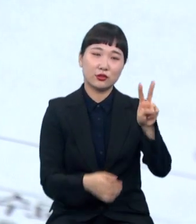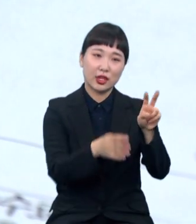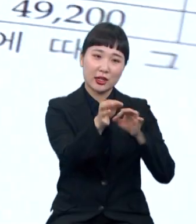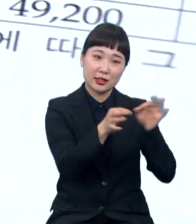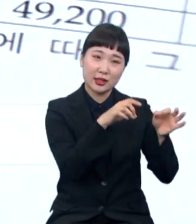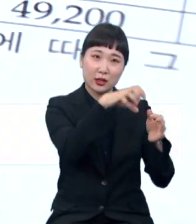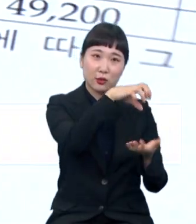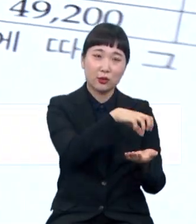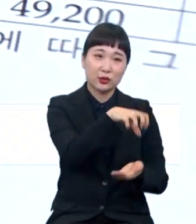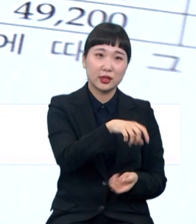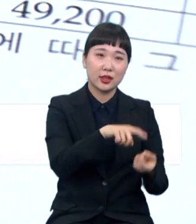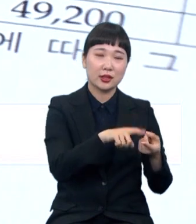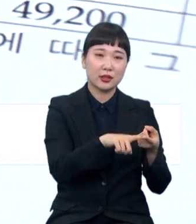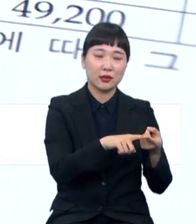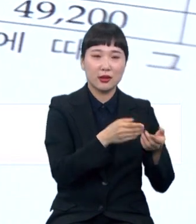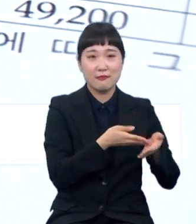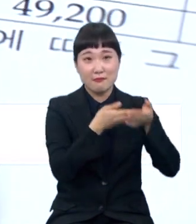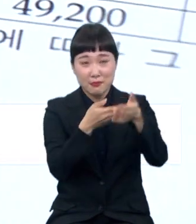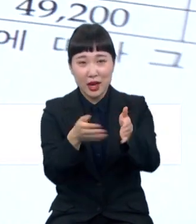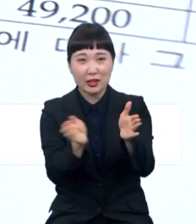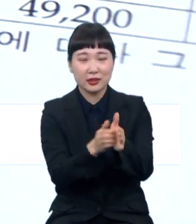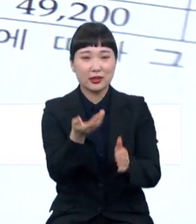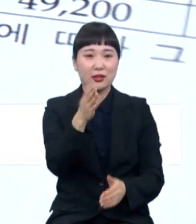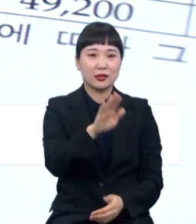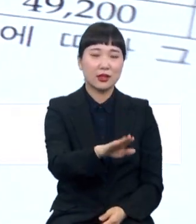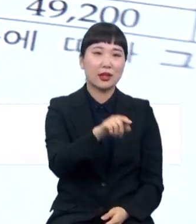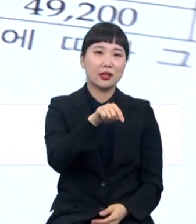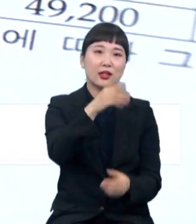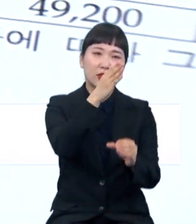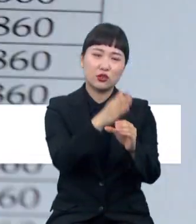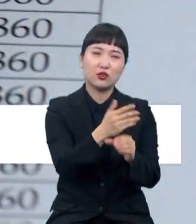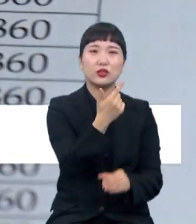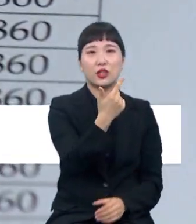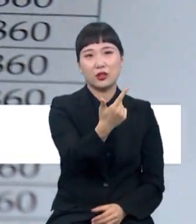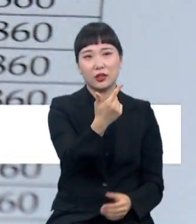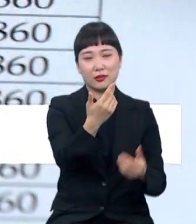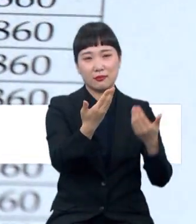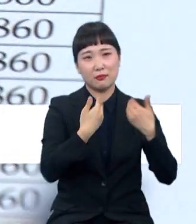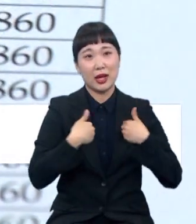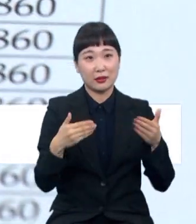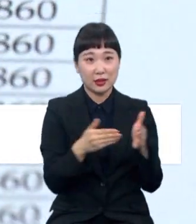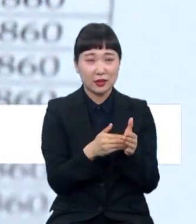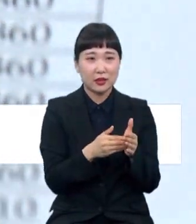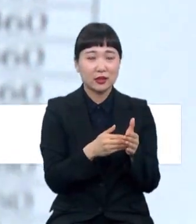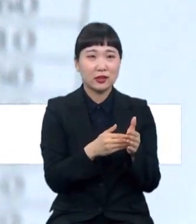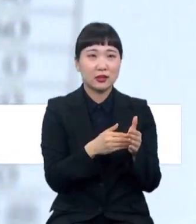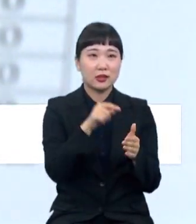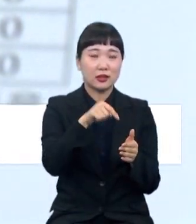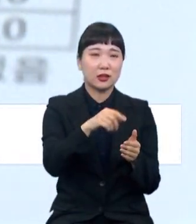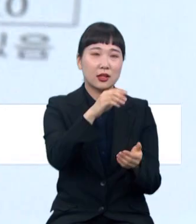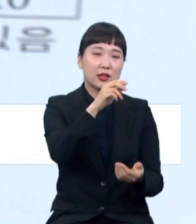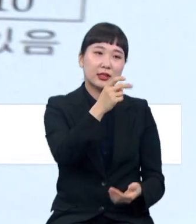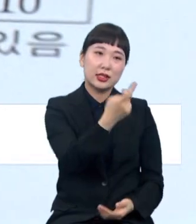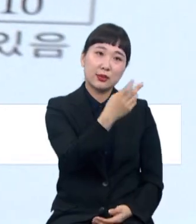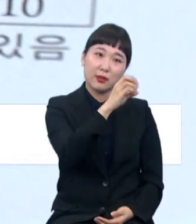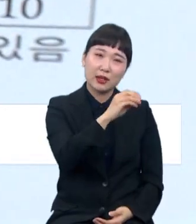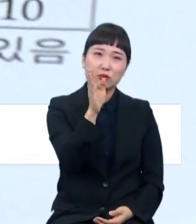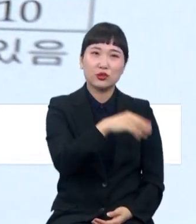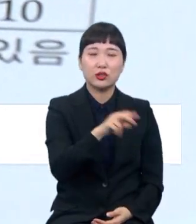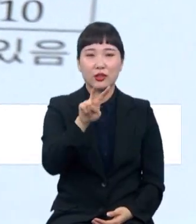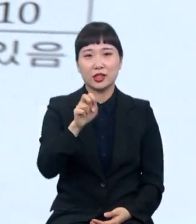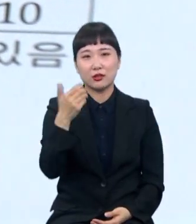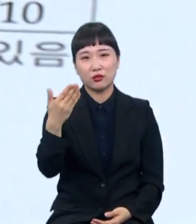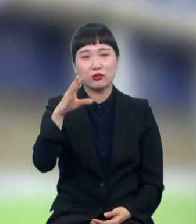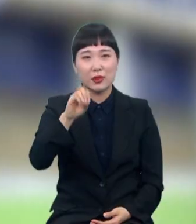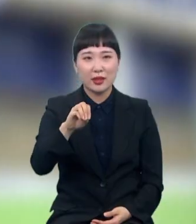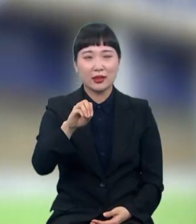신청했는데 6곳만 보상 대상에 포함됐습니다. 그나마 보상금도 최소 12만 원 수준에서 많아야 29만 원